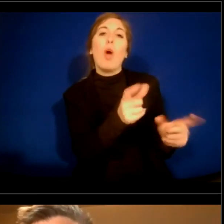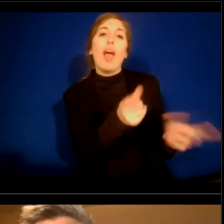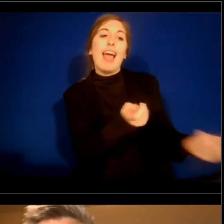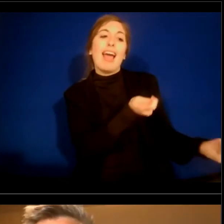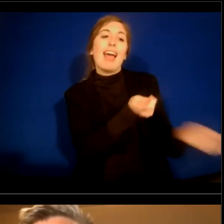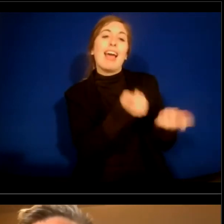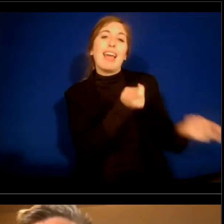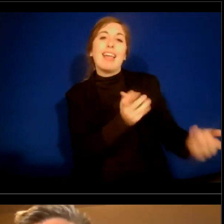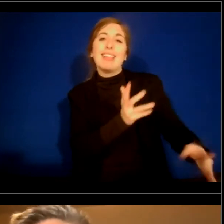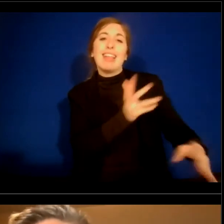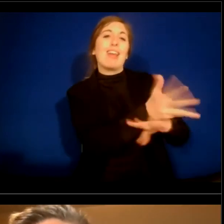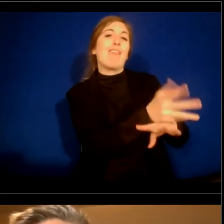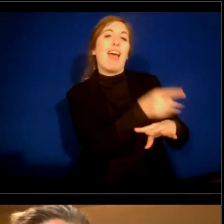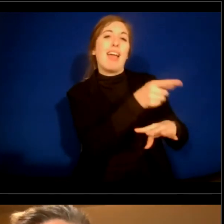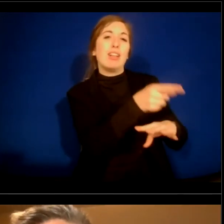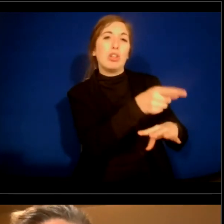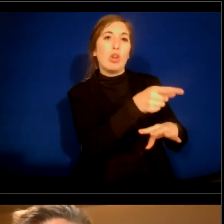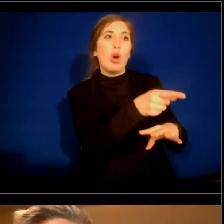mano seria.